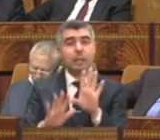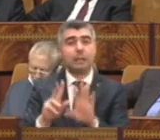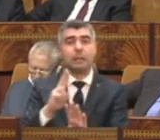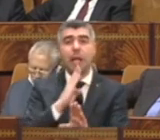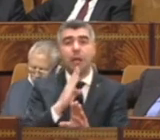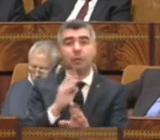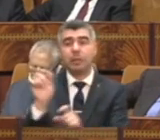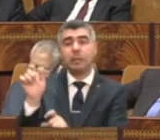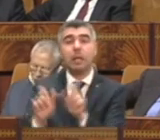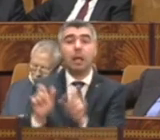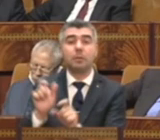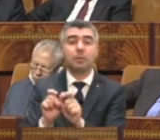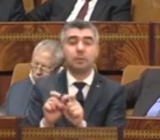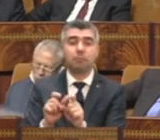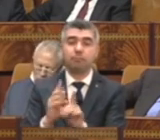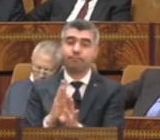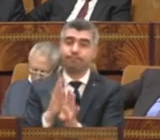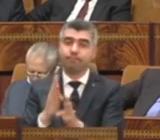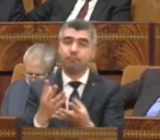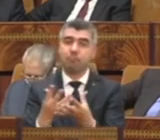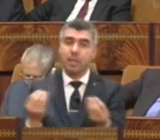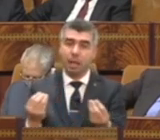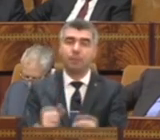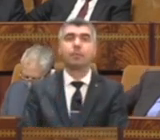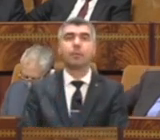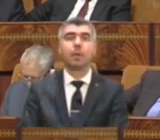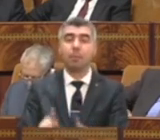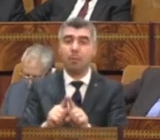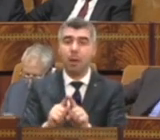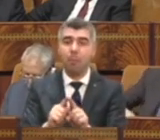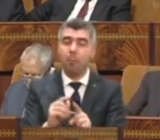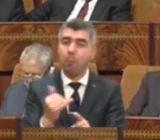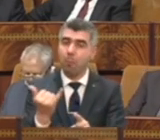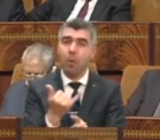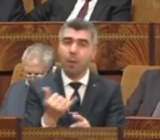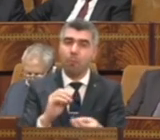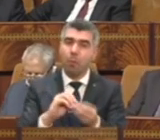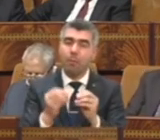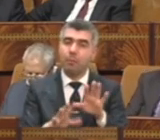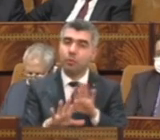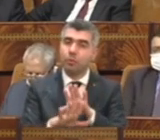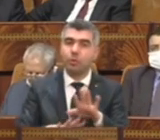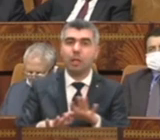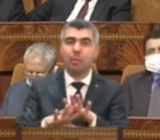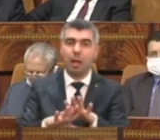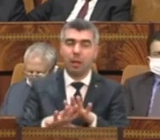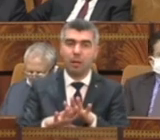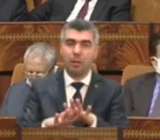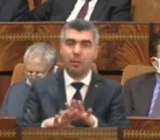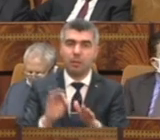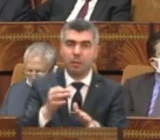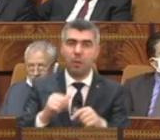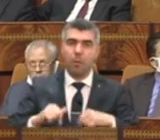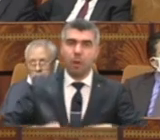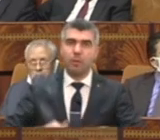الناس السيده الوزيره. دونك هنا واحد المشكل الاجتماعي اللي احنا على يقين السيده الوزيره بانك غتاخذوه بعين